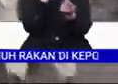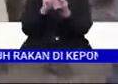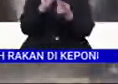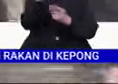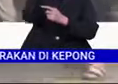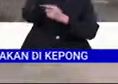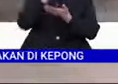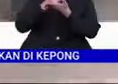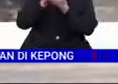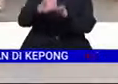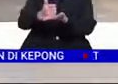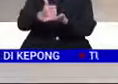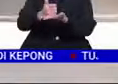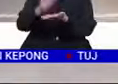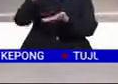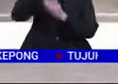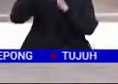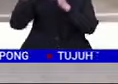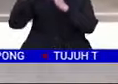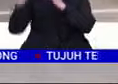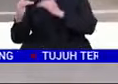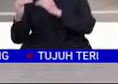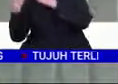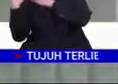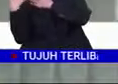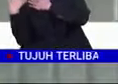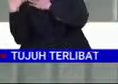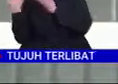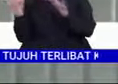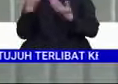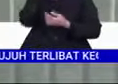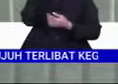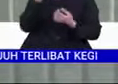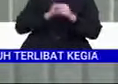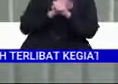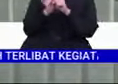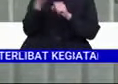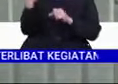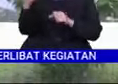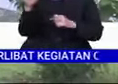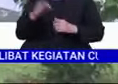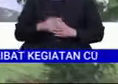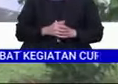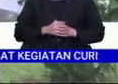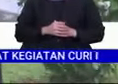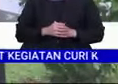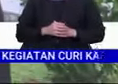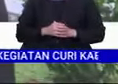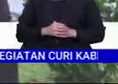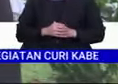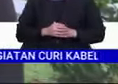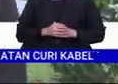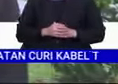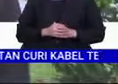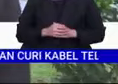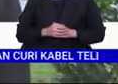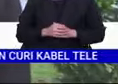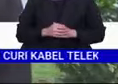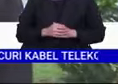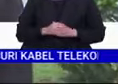kerajaan untuk membantu dalam mengurangkan beban rakyat yang masih terkesan akibat komplit 19 melainkan ada